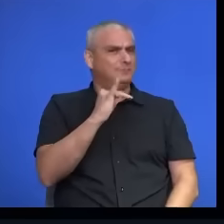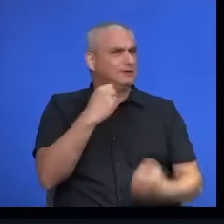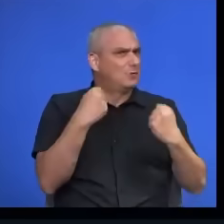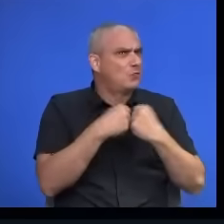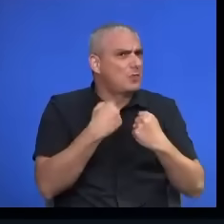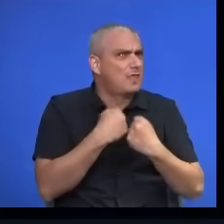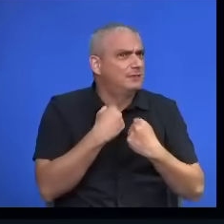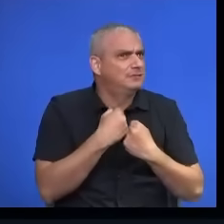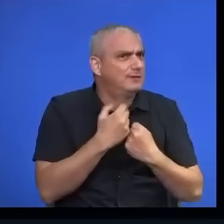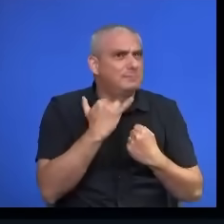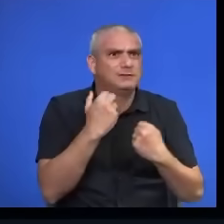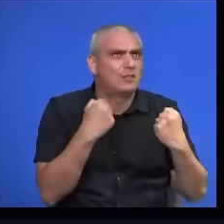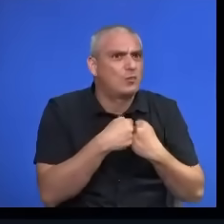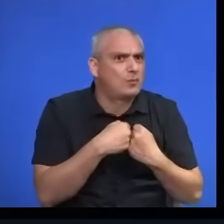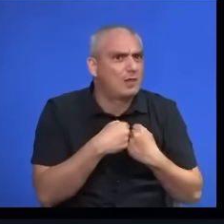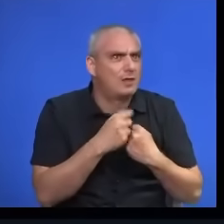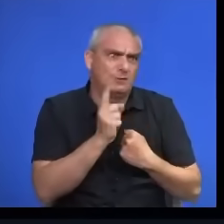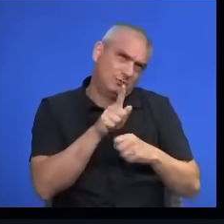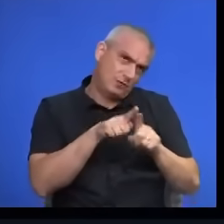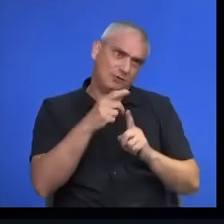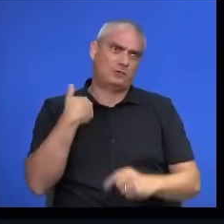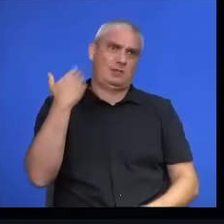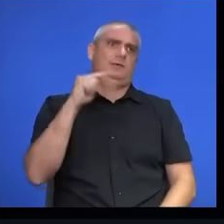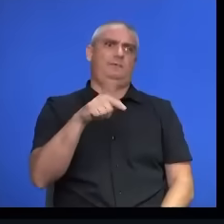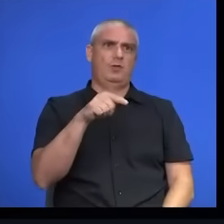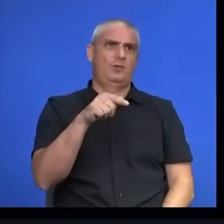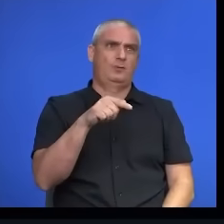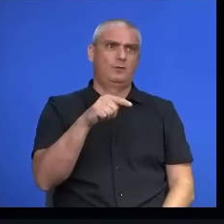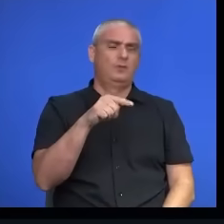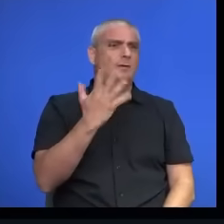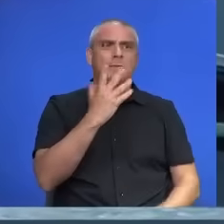תאונה? לא, זה אח שלי היום. מה קרה לו?